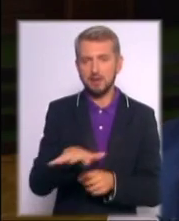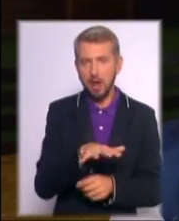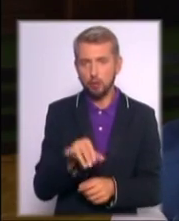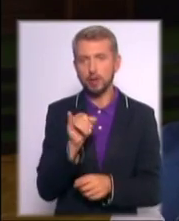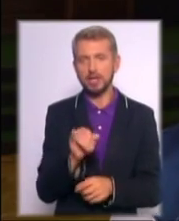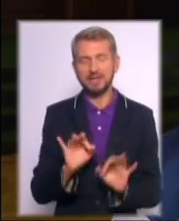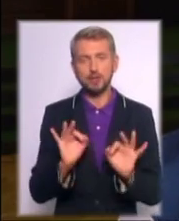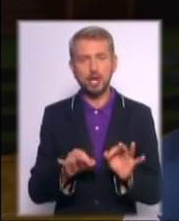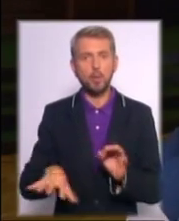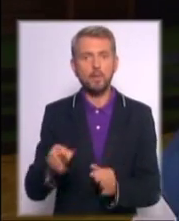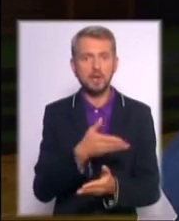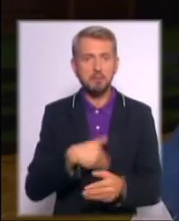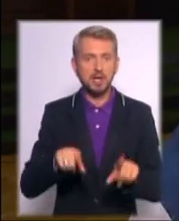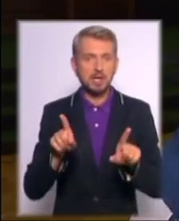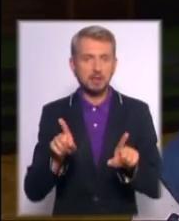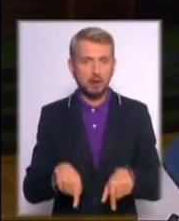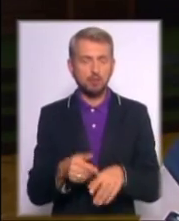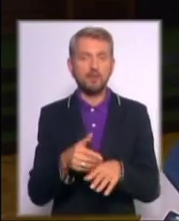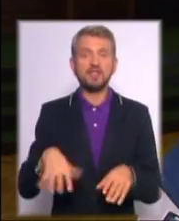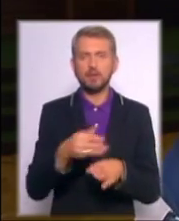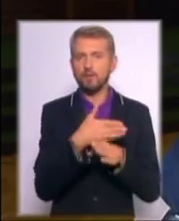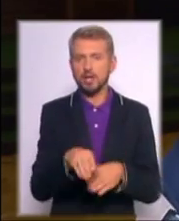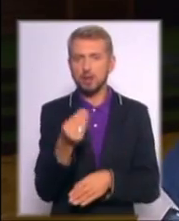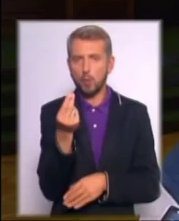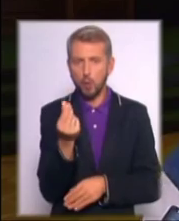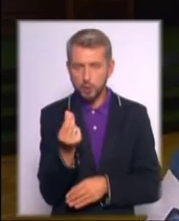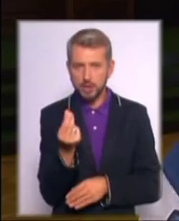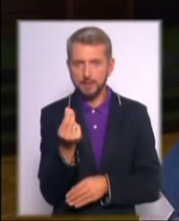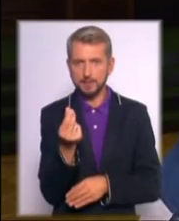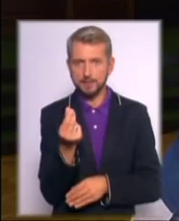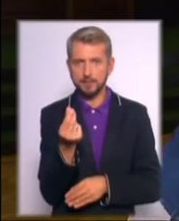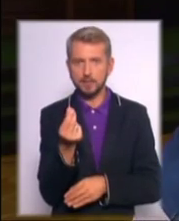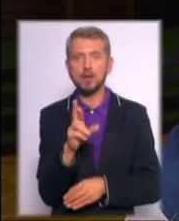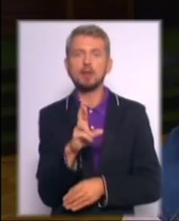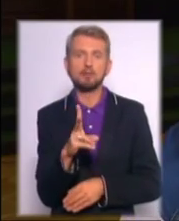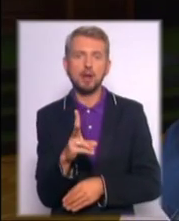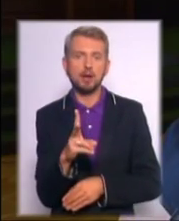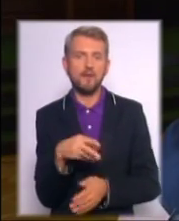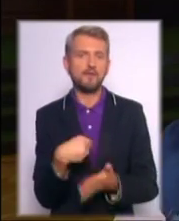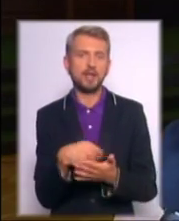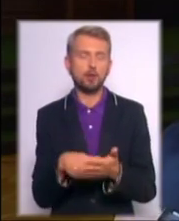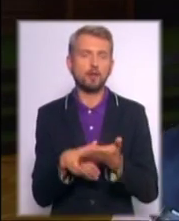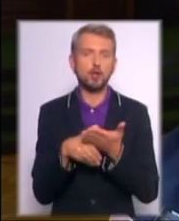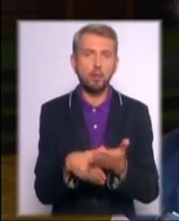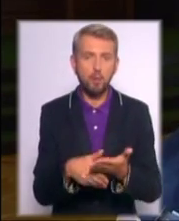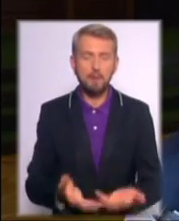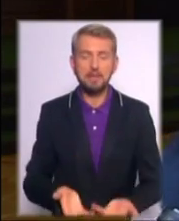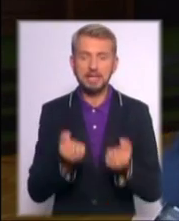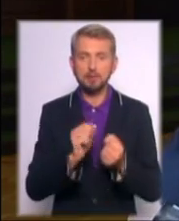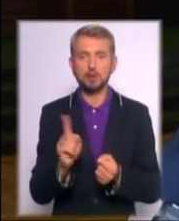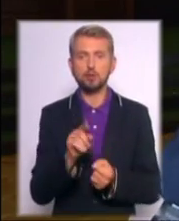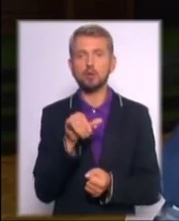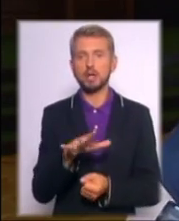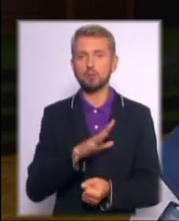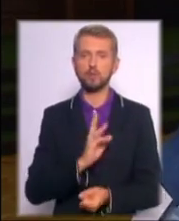звичайно, усім ми також виділили кошти саме в якості фінансової допомоги, підтримки для того, щоб у них